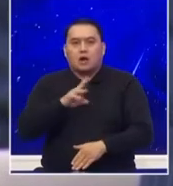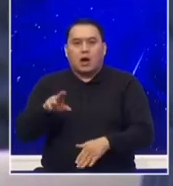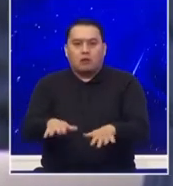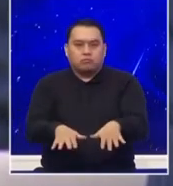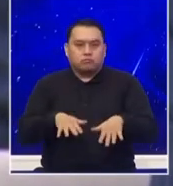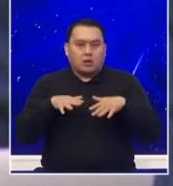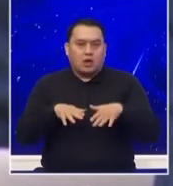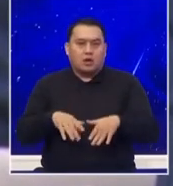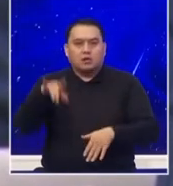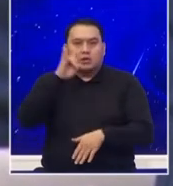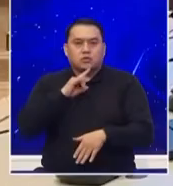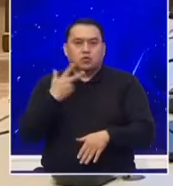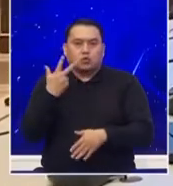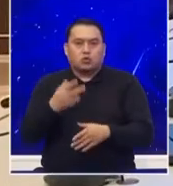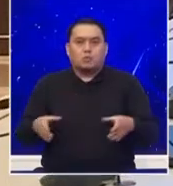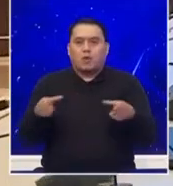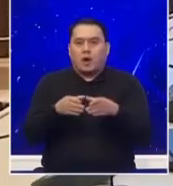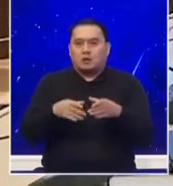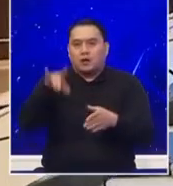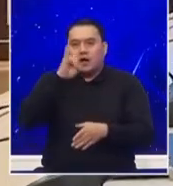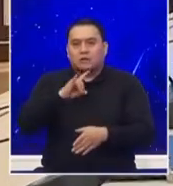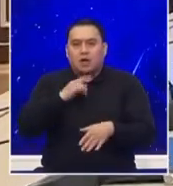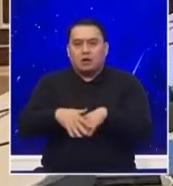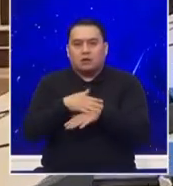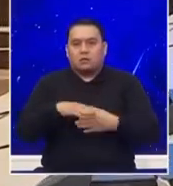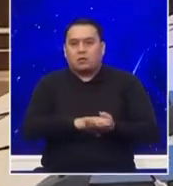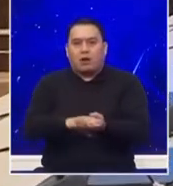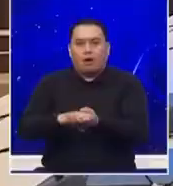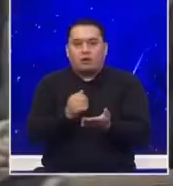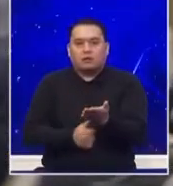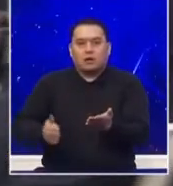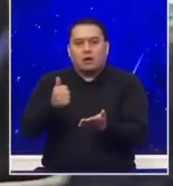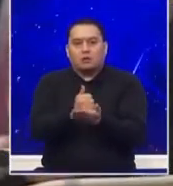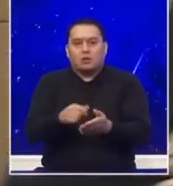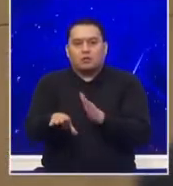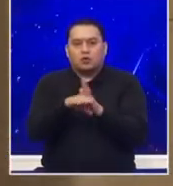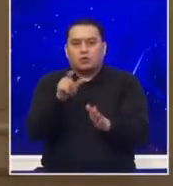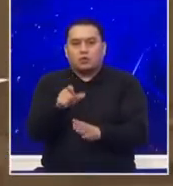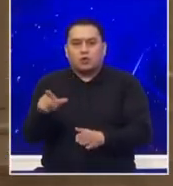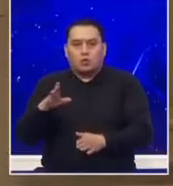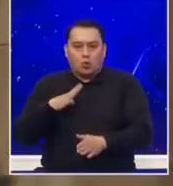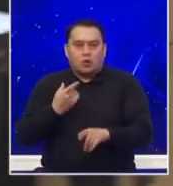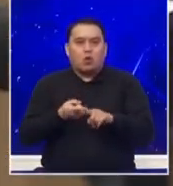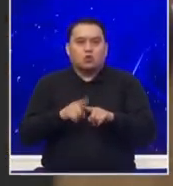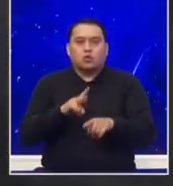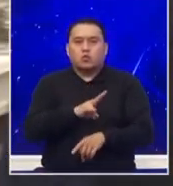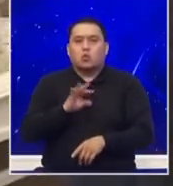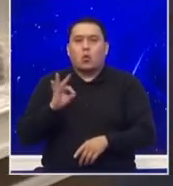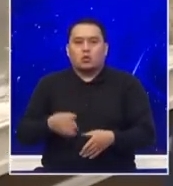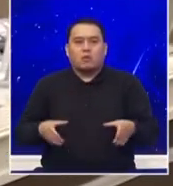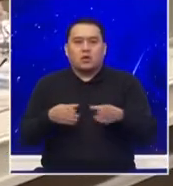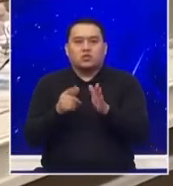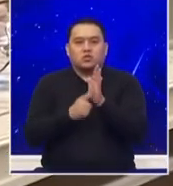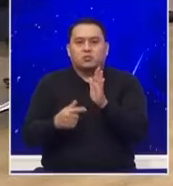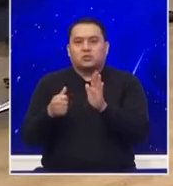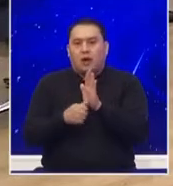парламенті мәжілісіне еліміздегі 3 саяси партия және Қазақстан халқы ассамблеясының кандидаттары депутат болды. Атап айтқанда Нұр Отан партиясы